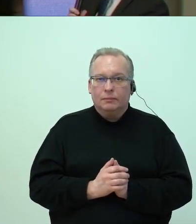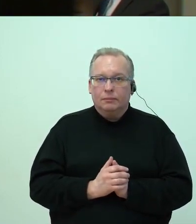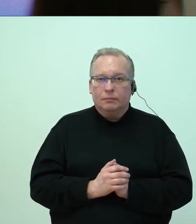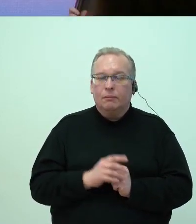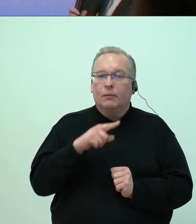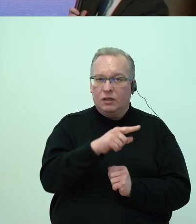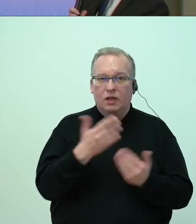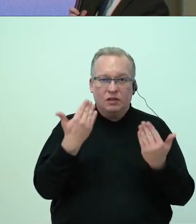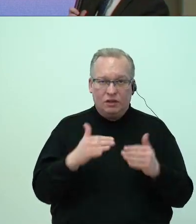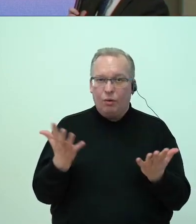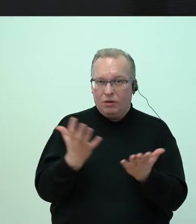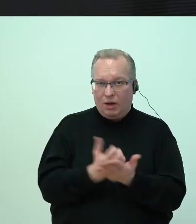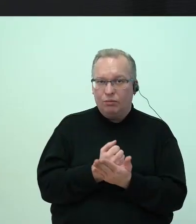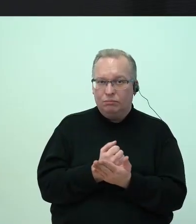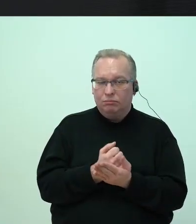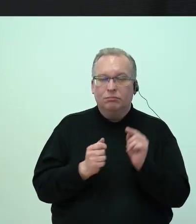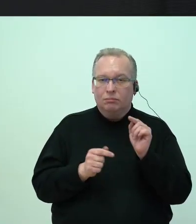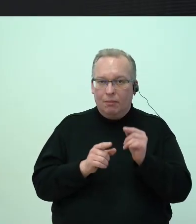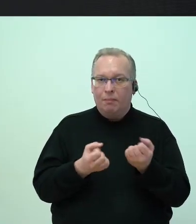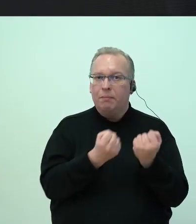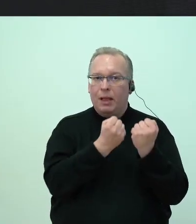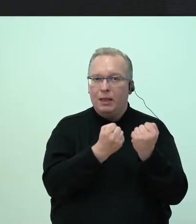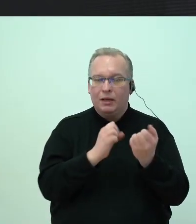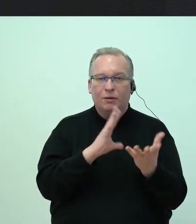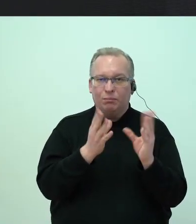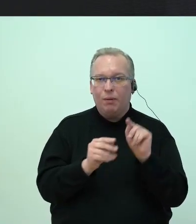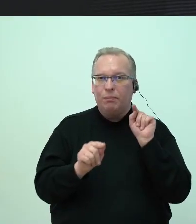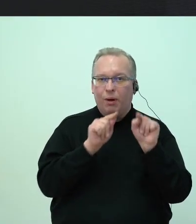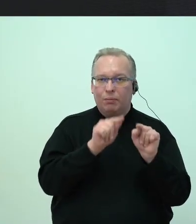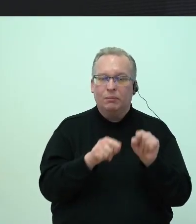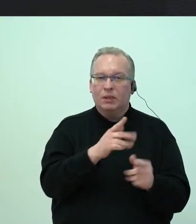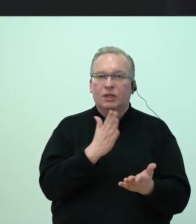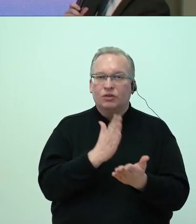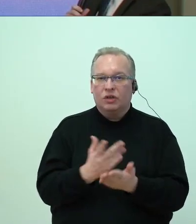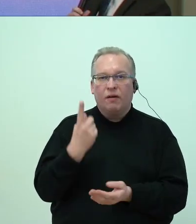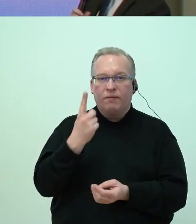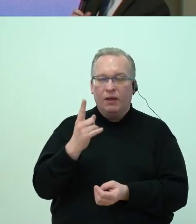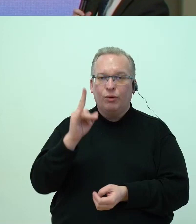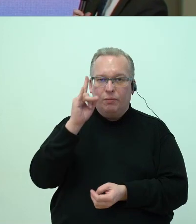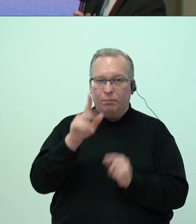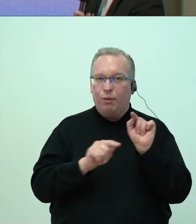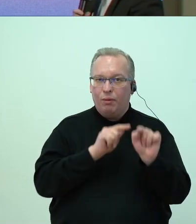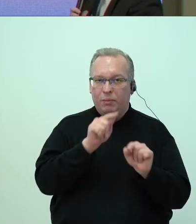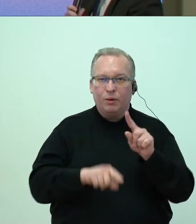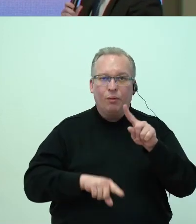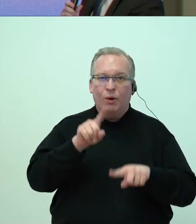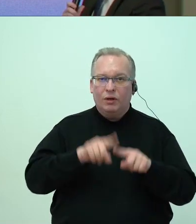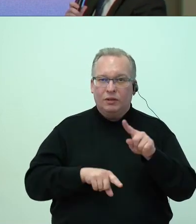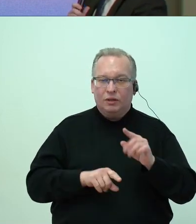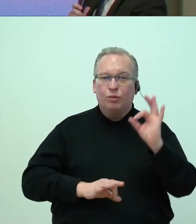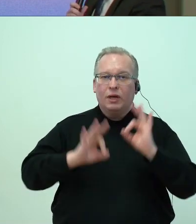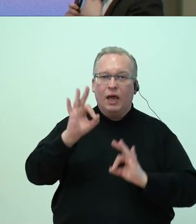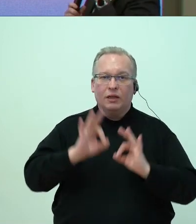jis jau gavo palaikymo. Iš esmės, jis dabar tapo vienu populiariausių politikų